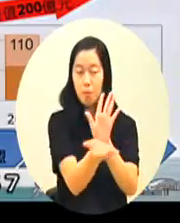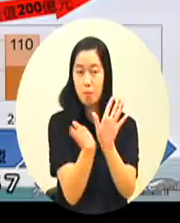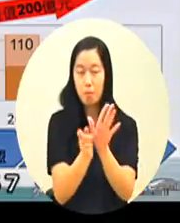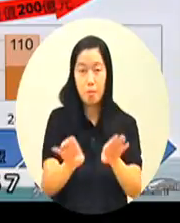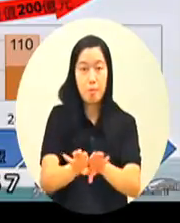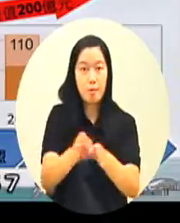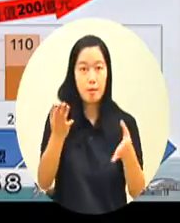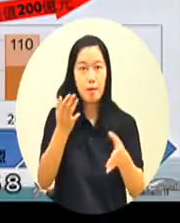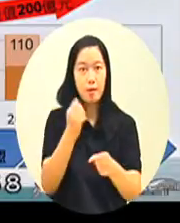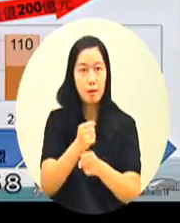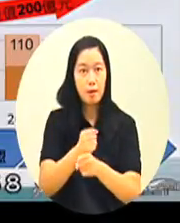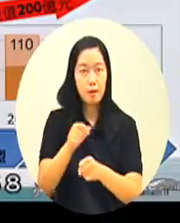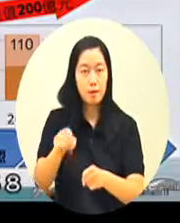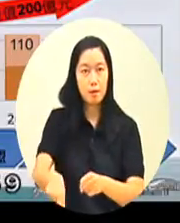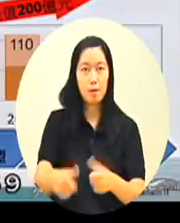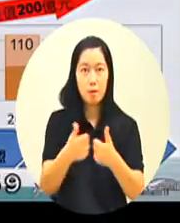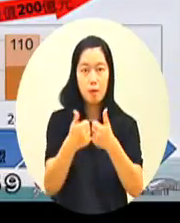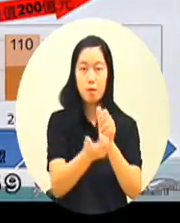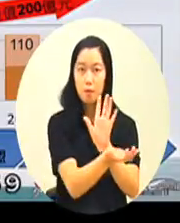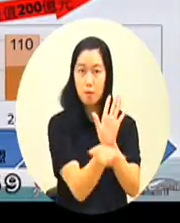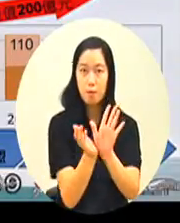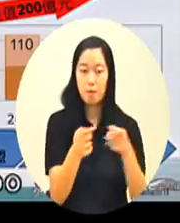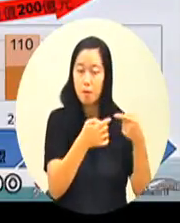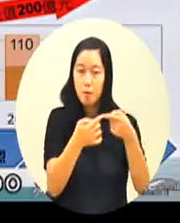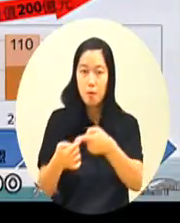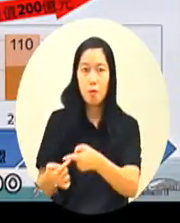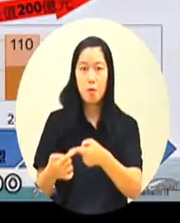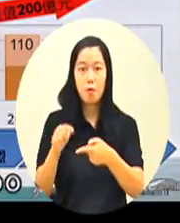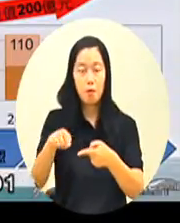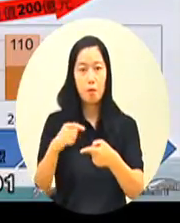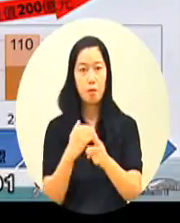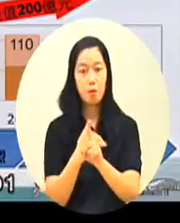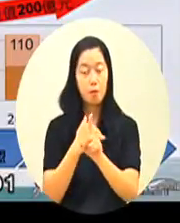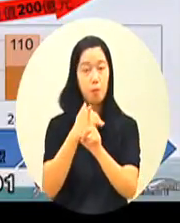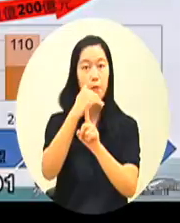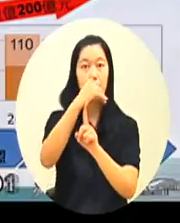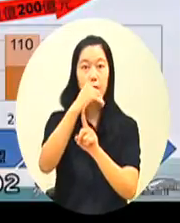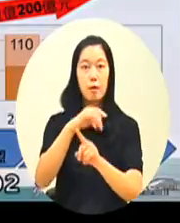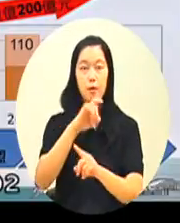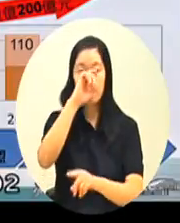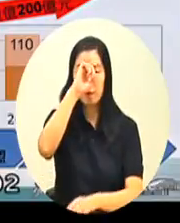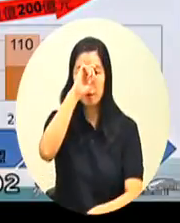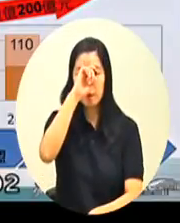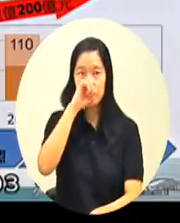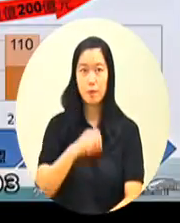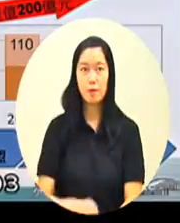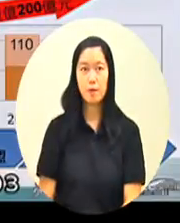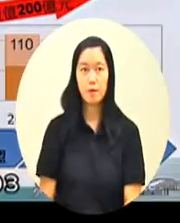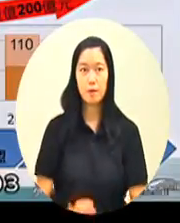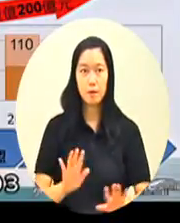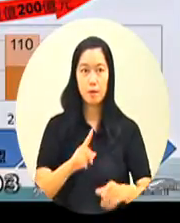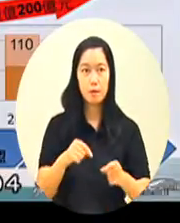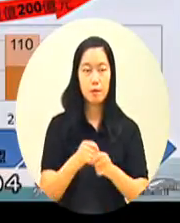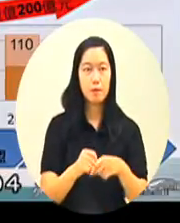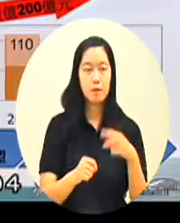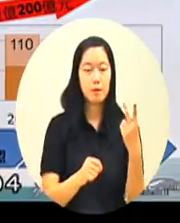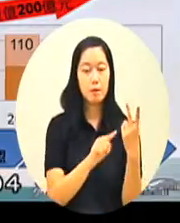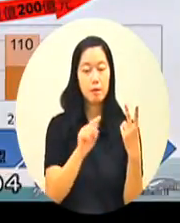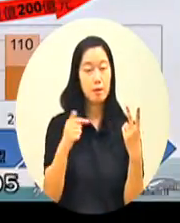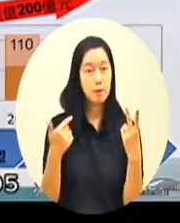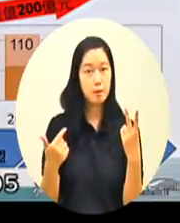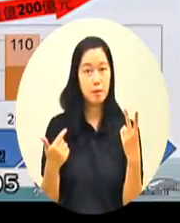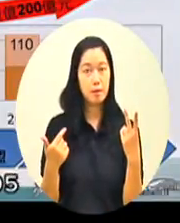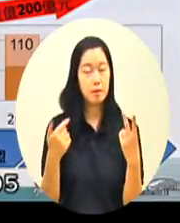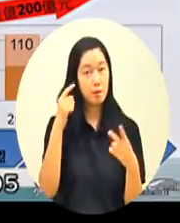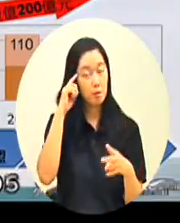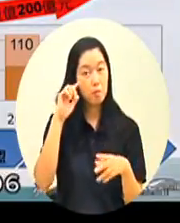现说，我们的会展业是持续呈现一个上升的状况。那我们希望在我们今年2016年大概估